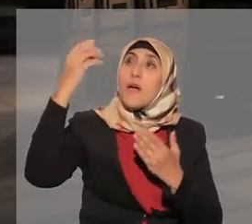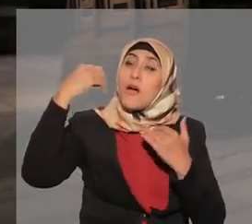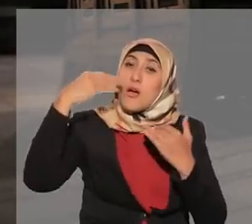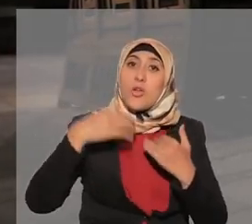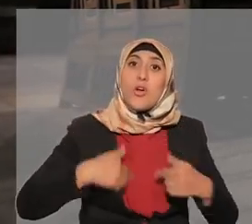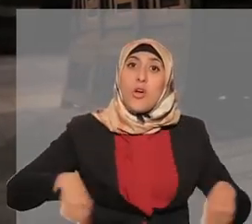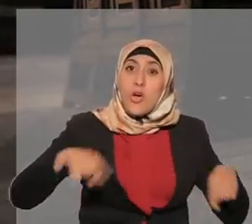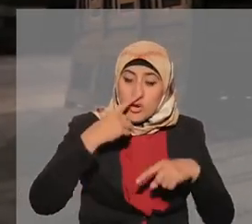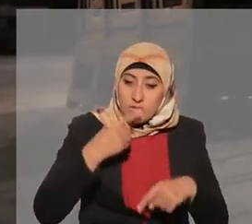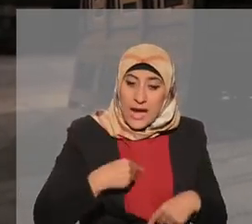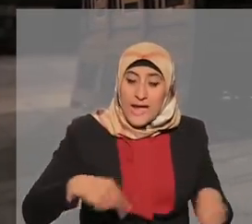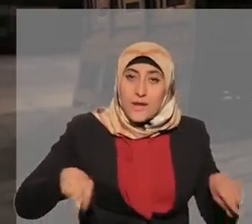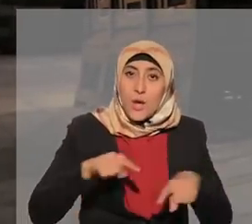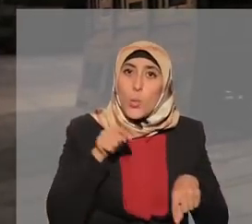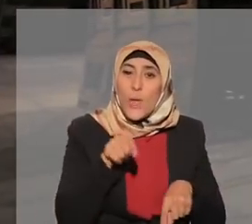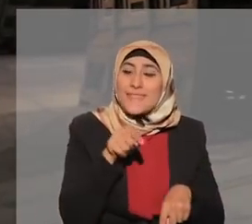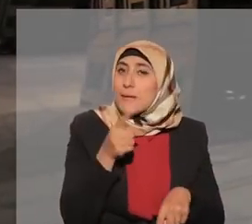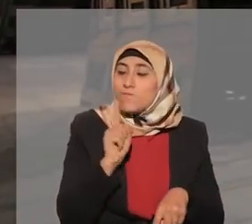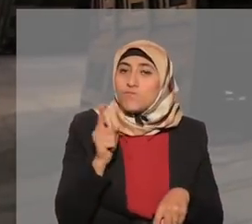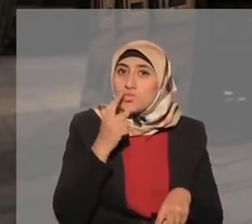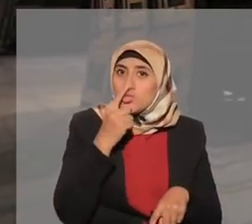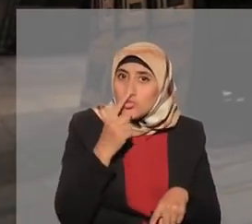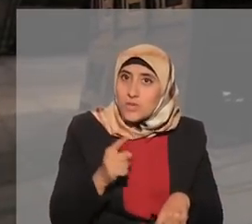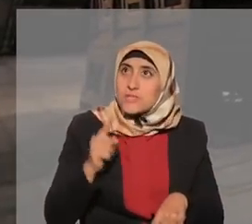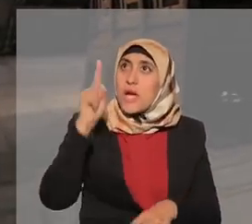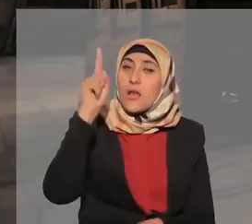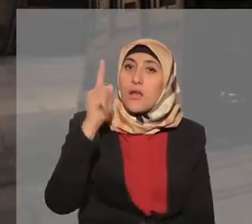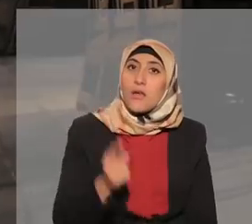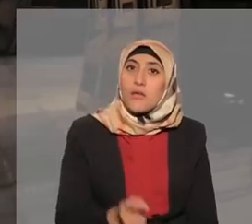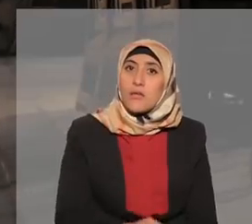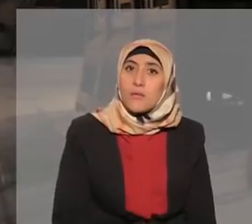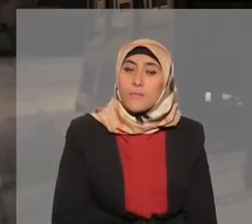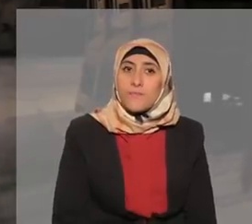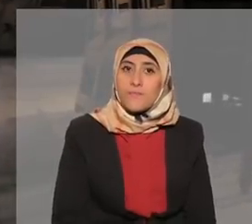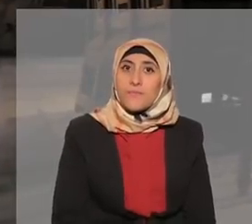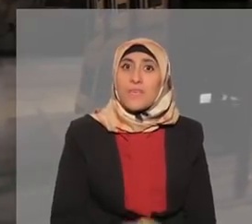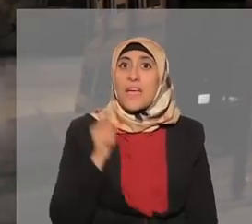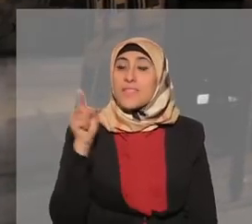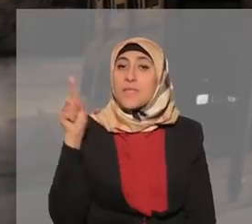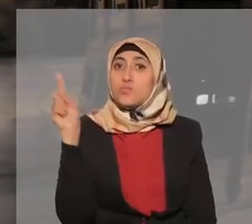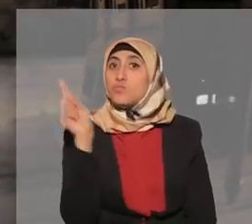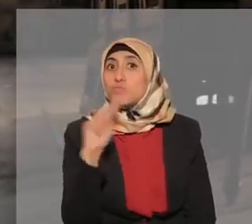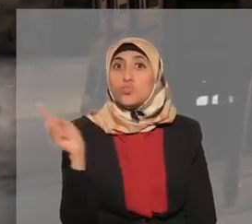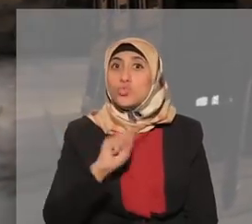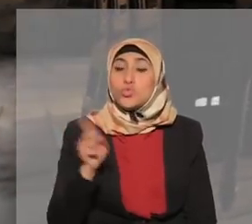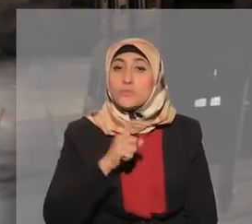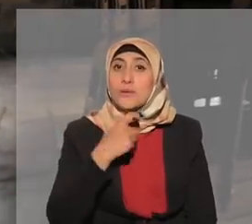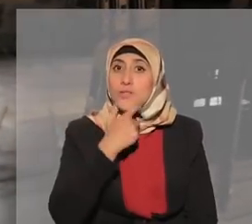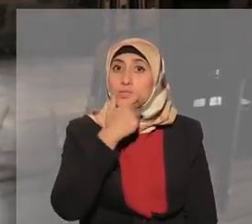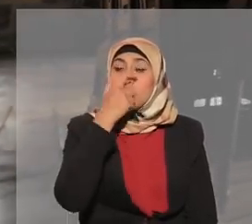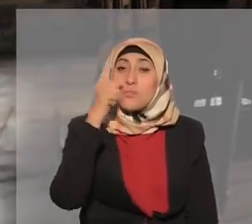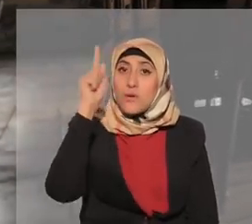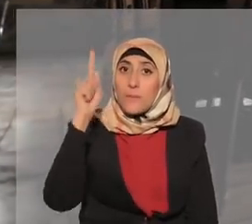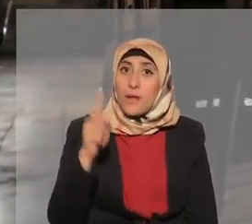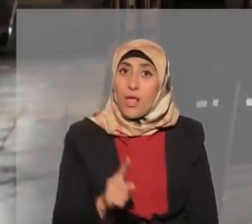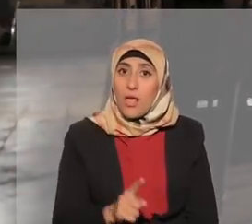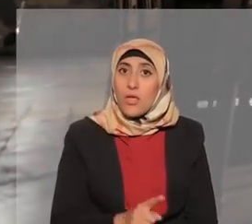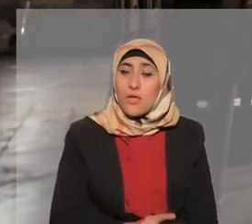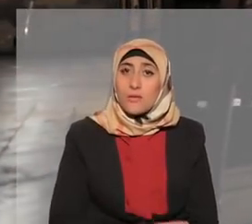السيدة رابعة العدوية تكلم من؟ سيدنا سفيان الثوري. أما تستحي من